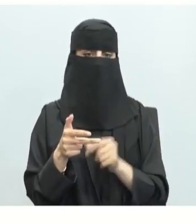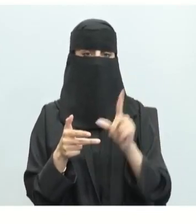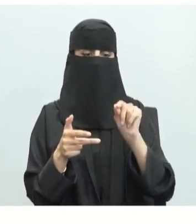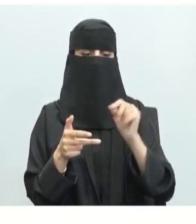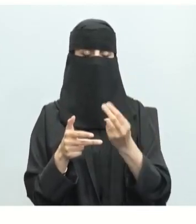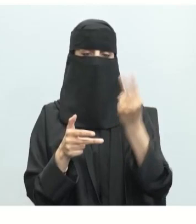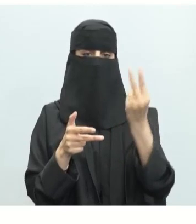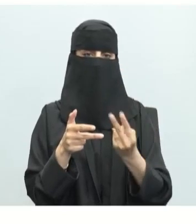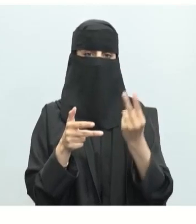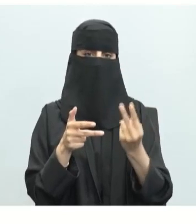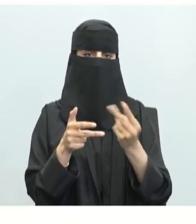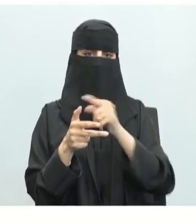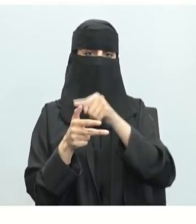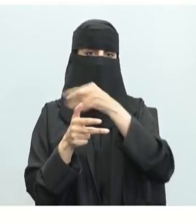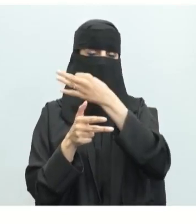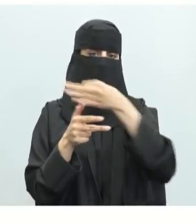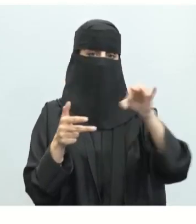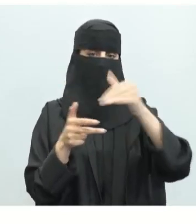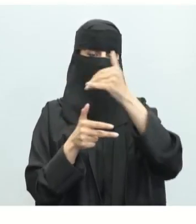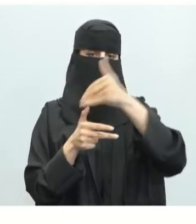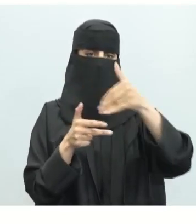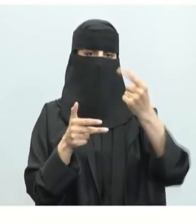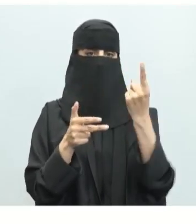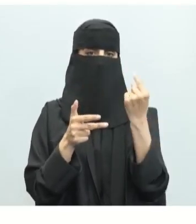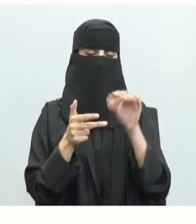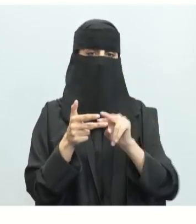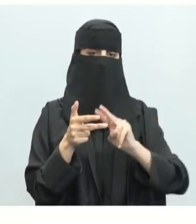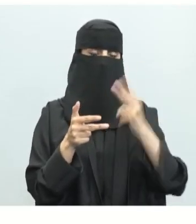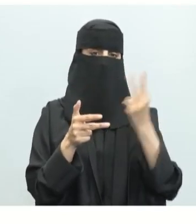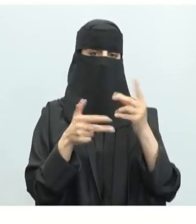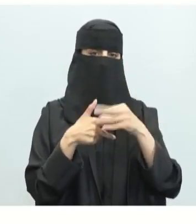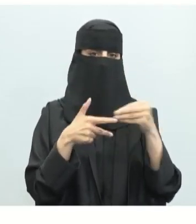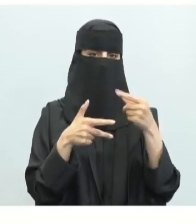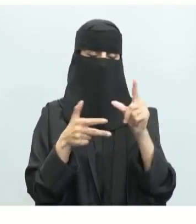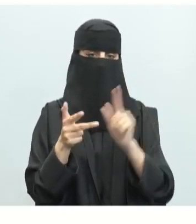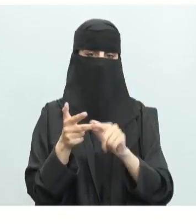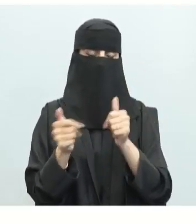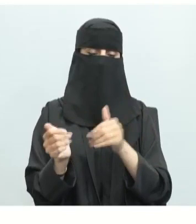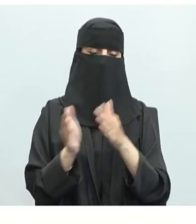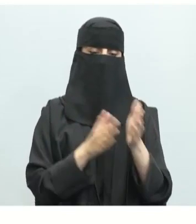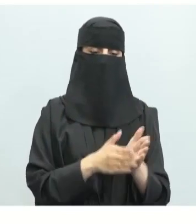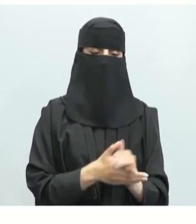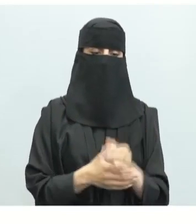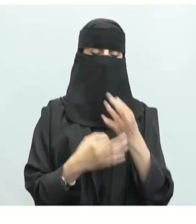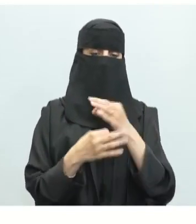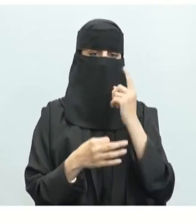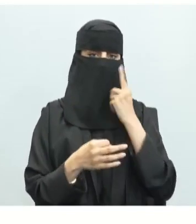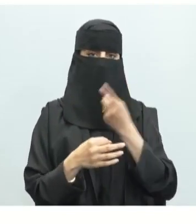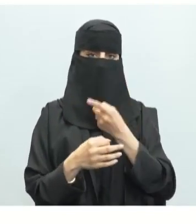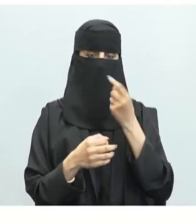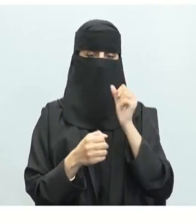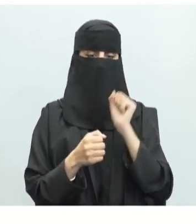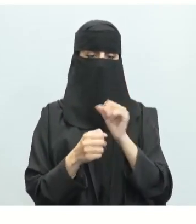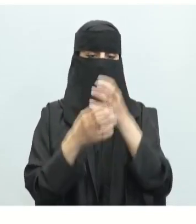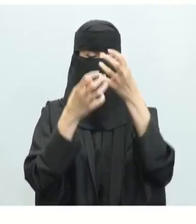أحسنتم. جنديا. إذا نحن قد أكملنا بأركان الاستثناء وعرفنا أنها المستثنى